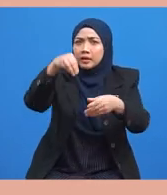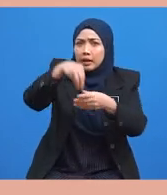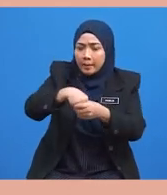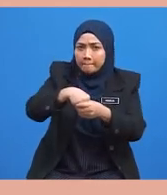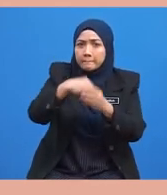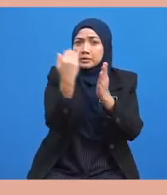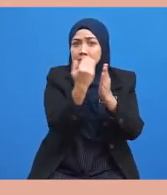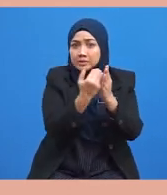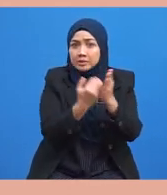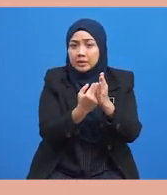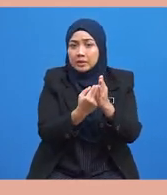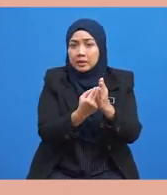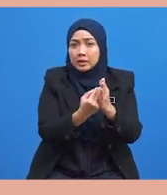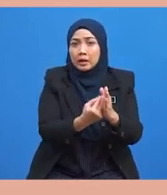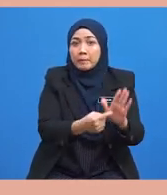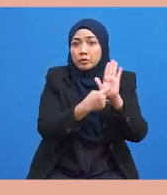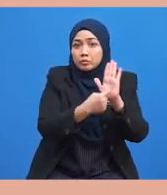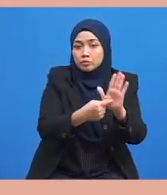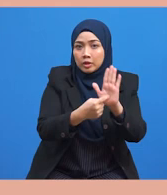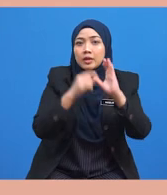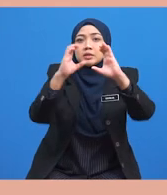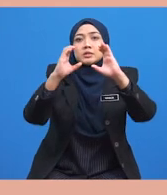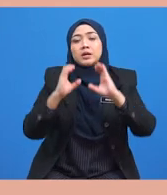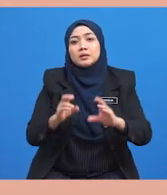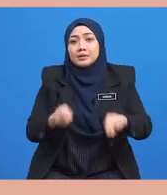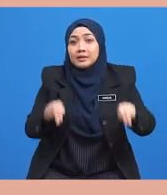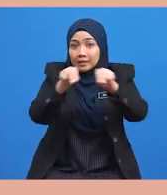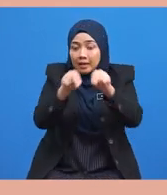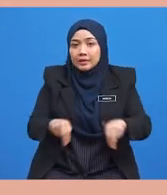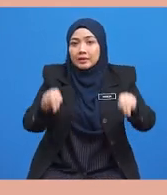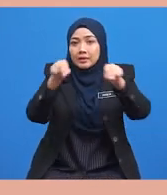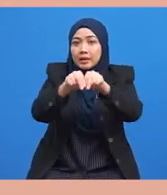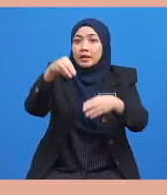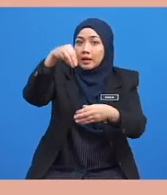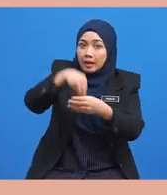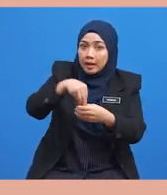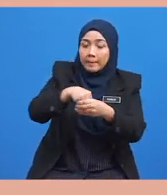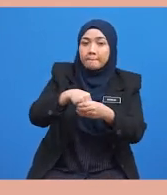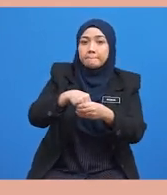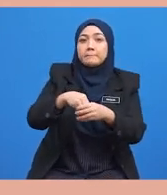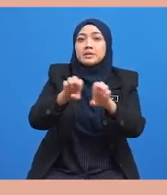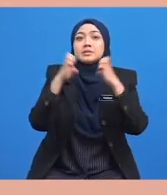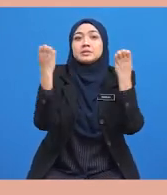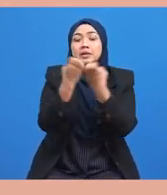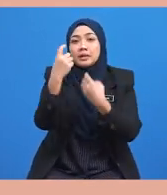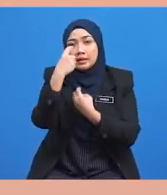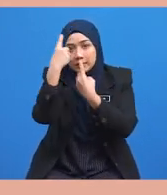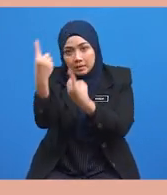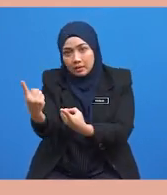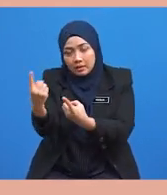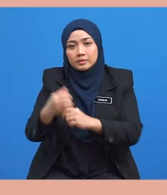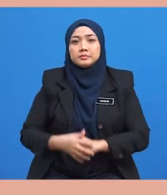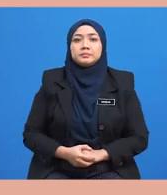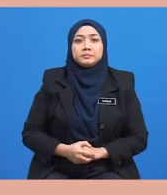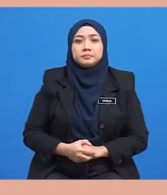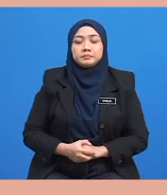statistik yang memberi gambaran tentang cara nilai-nilai dalam suatu set data ditaburkan.